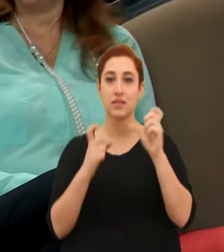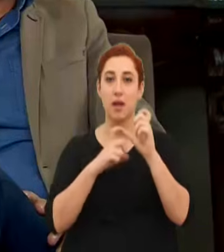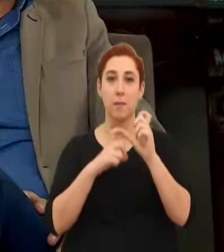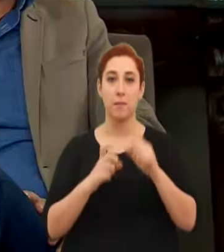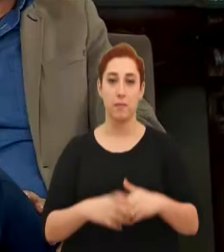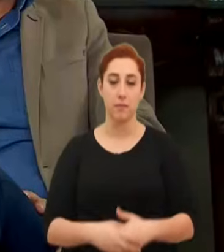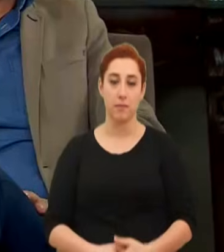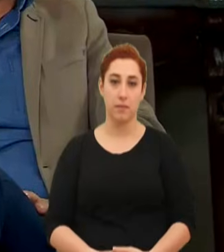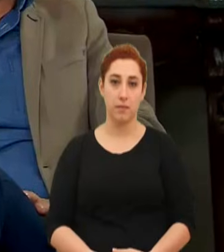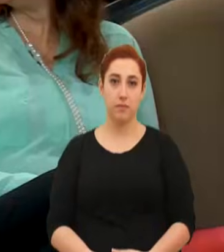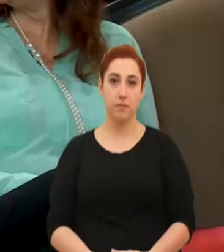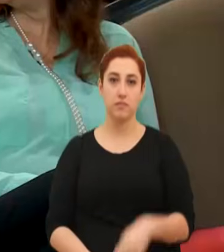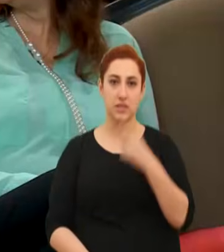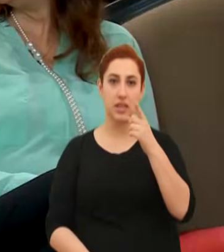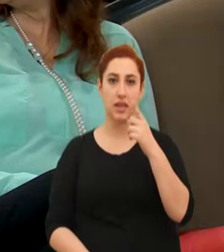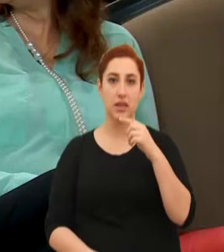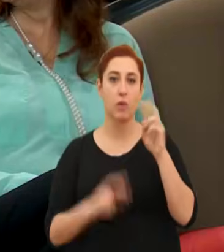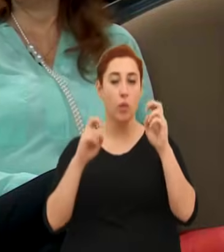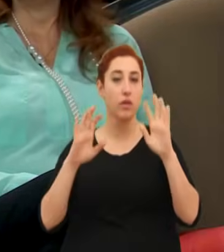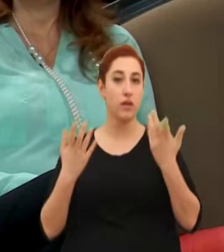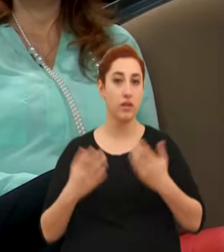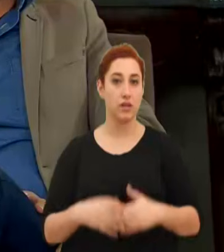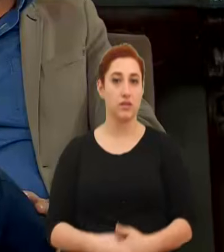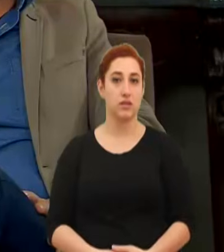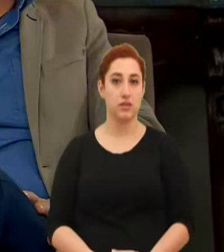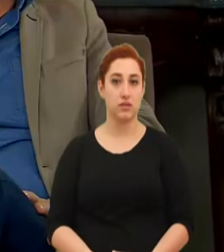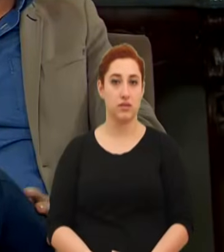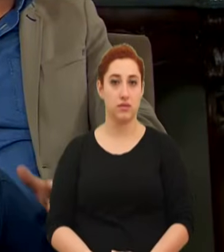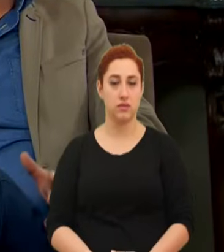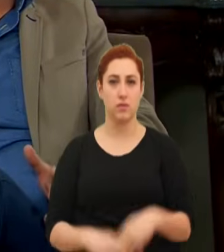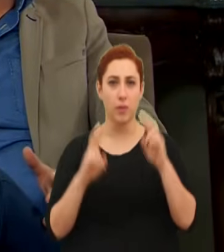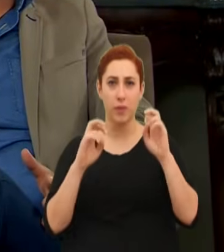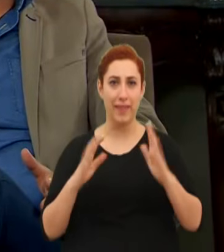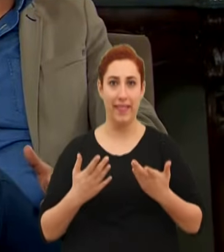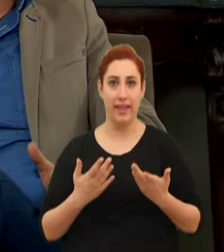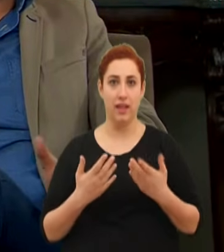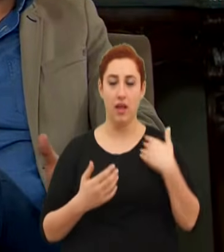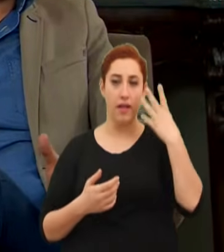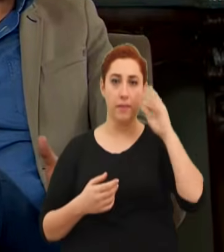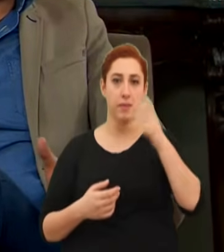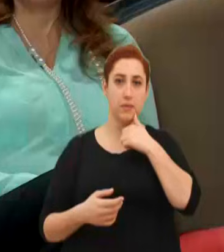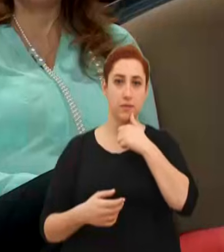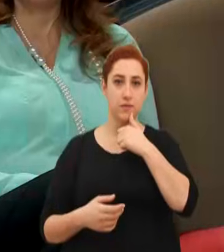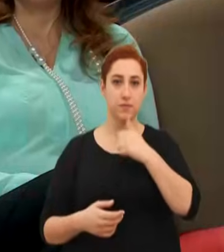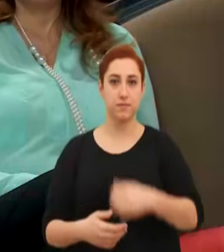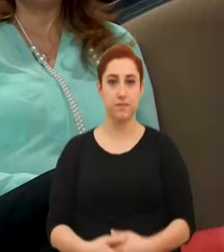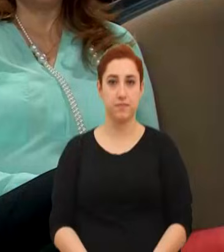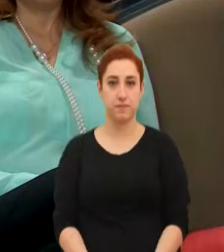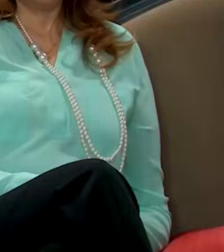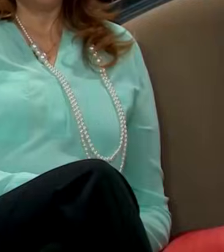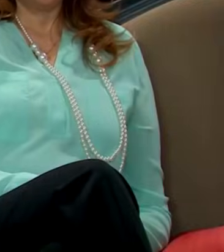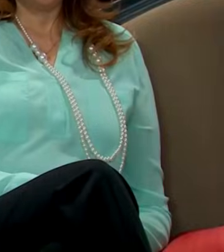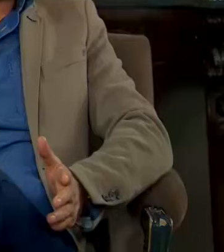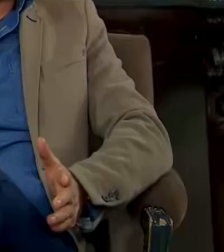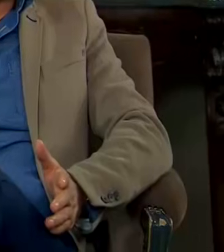Sarp, sende vaziyetler nedir? Vaziyet nedir? Anlamadım babacığım. Rüyama kaş